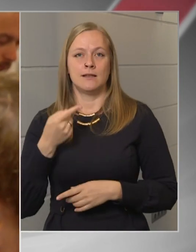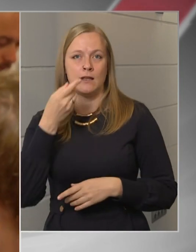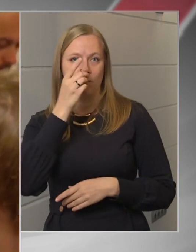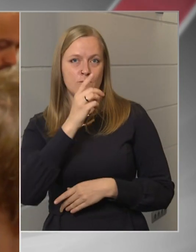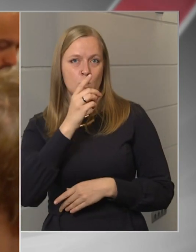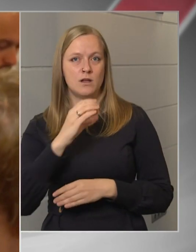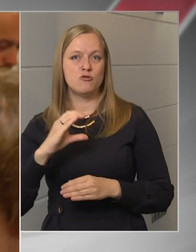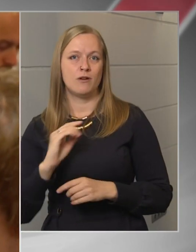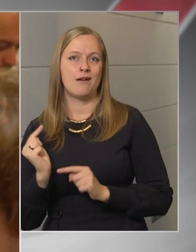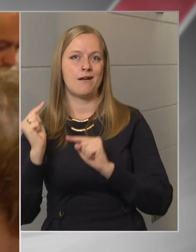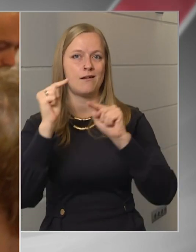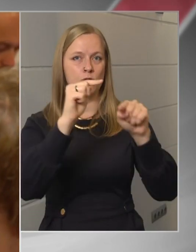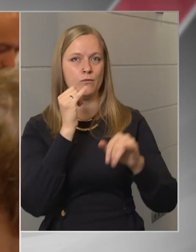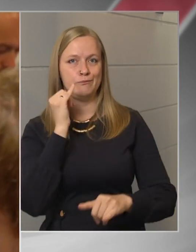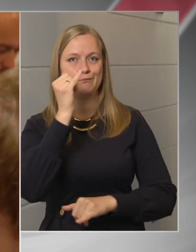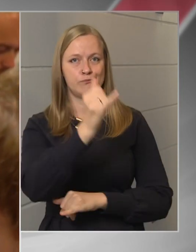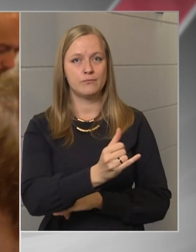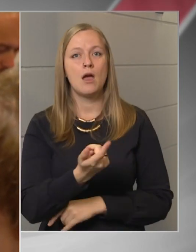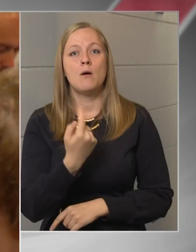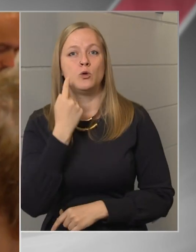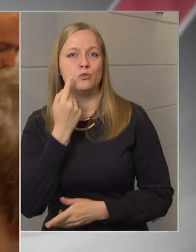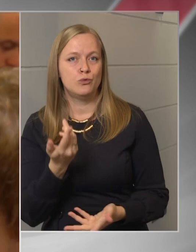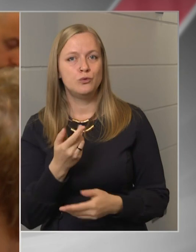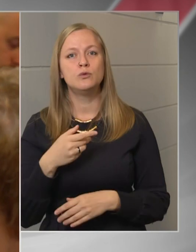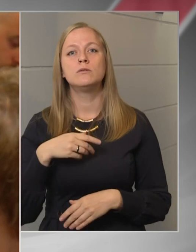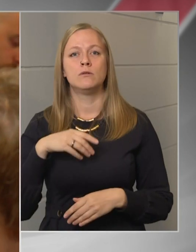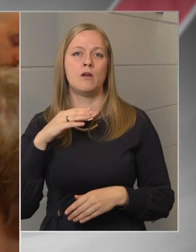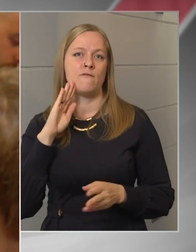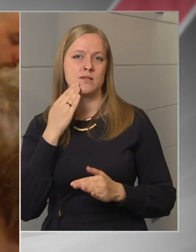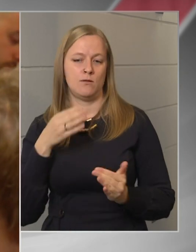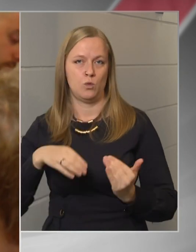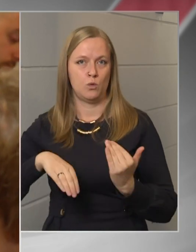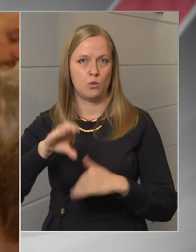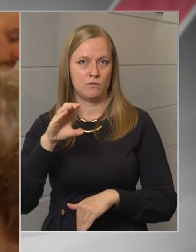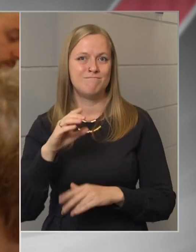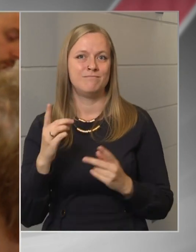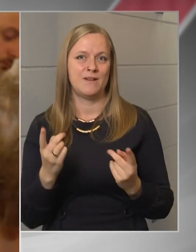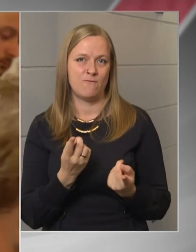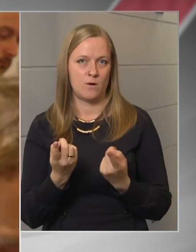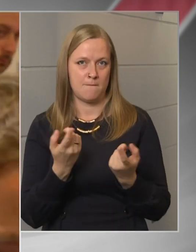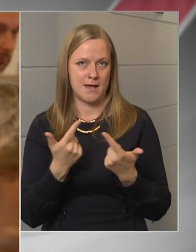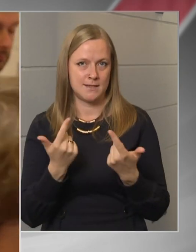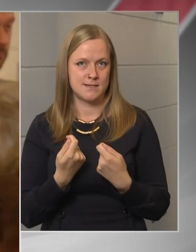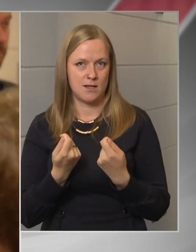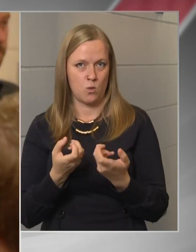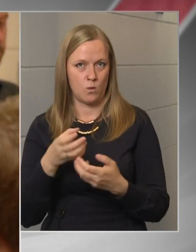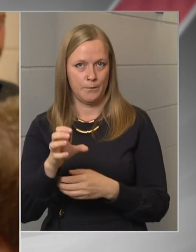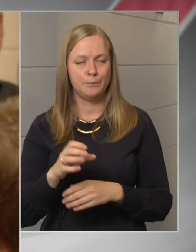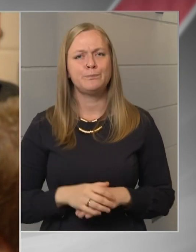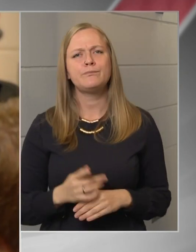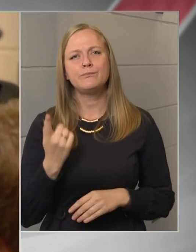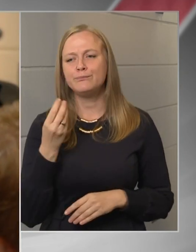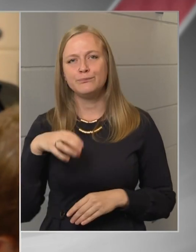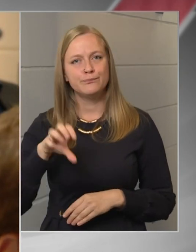utazni. Ő azt posztolta, onnan tudjuk, hogy kiposztolta a Facebook oldalára ezt az információt. És ő azt posztolta,